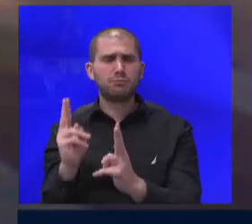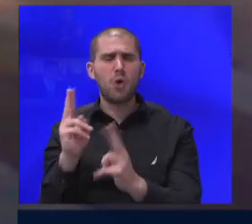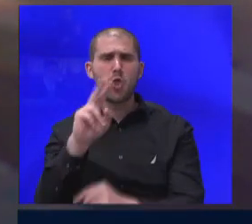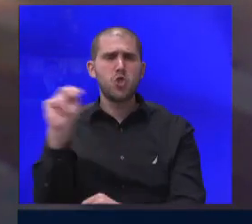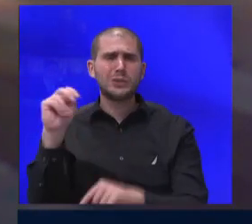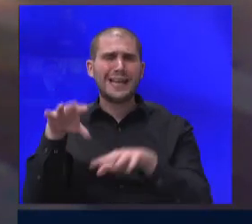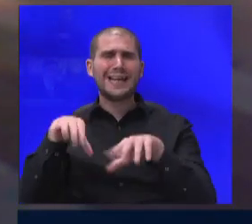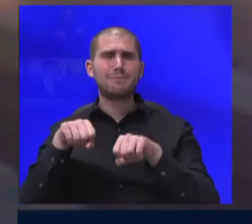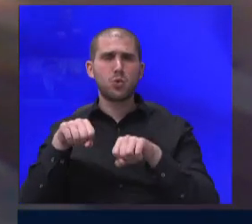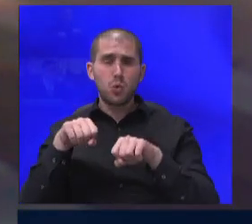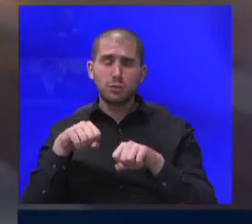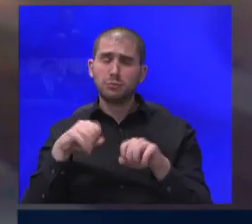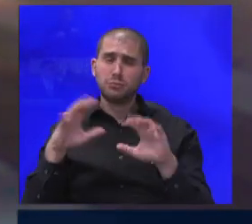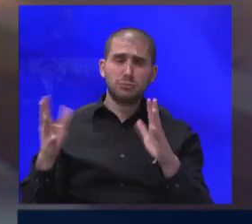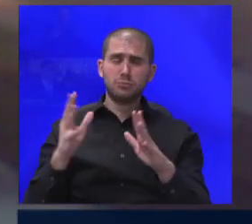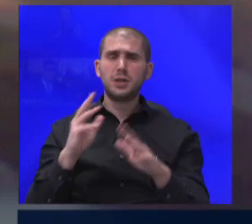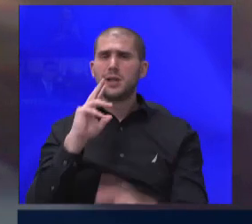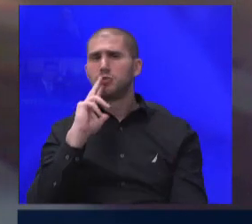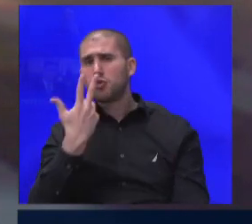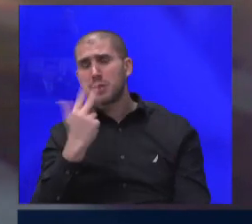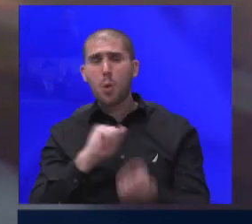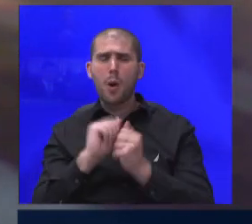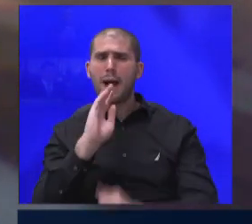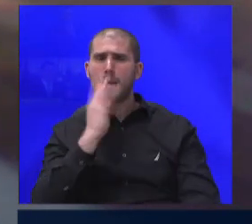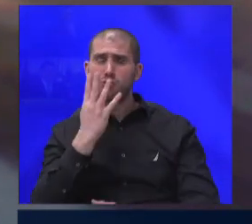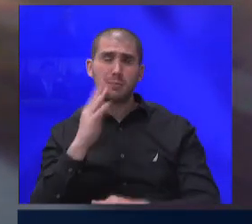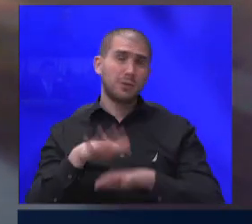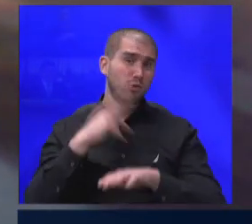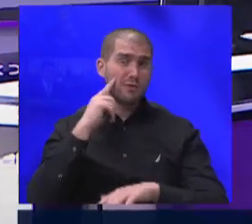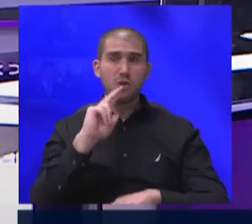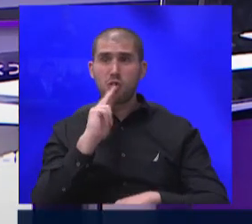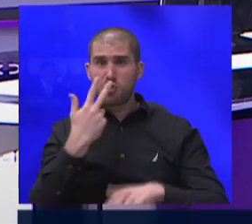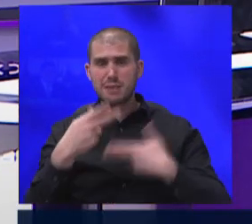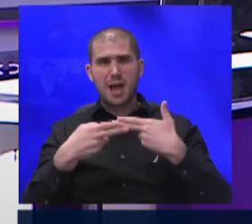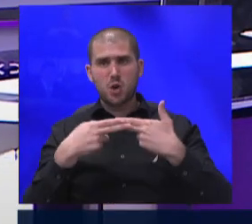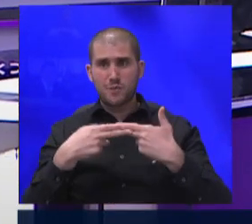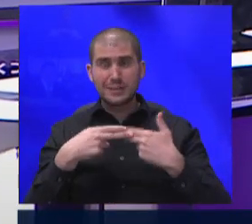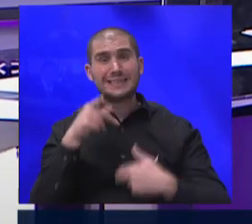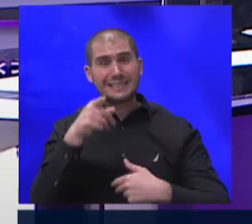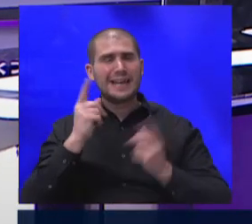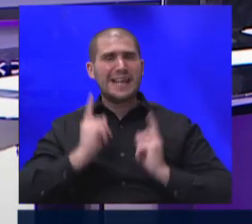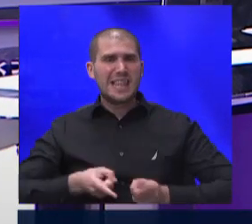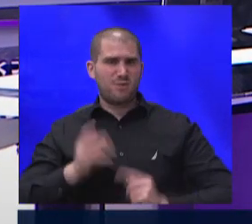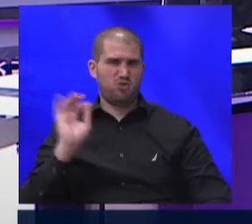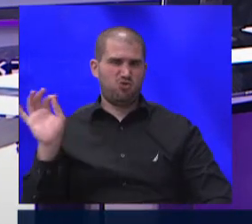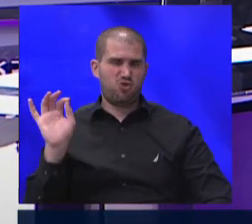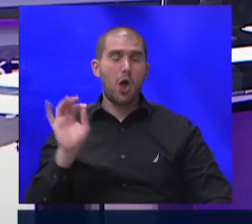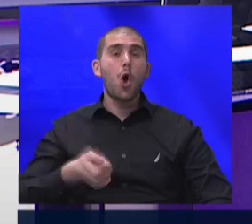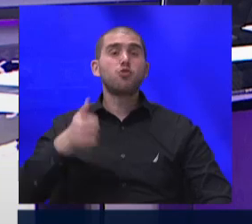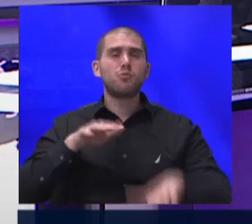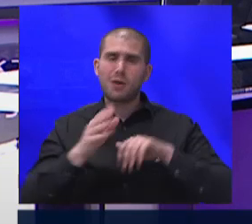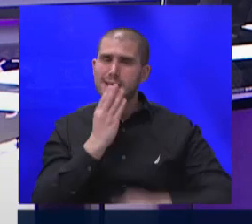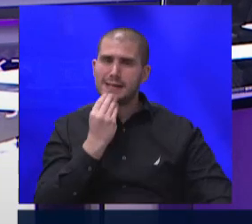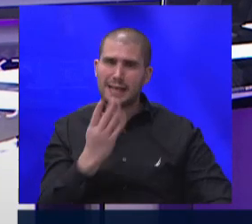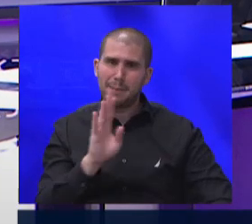למשך 3 או 4 שנים, להערכתי 3 השנים הקרובות. זאת התחייבות של ראש ממשלת ישראל כלפי הממשל